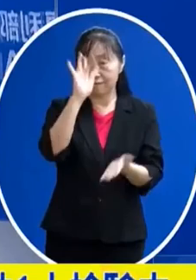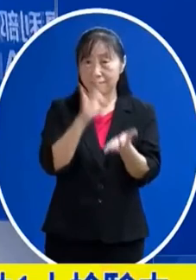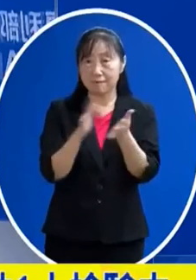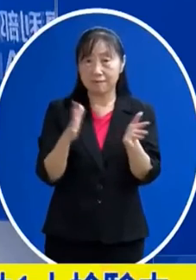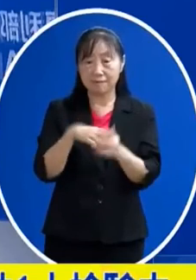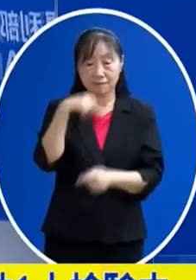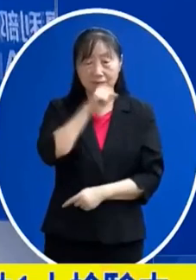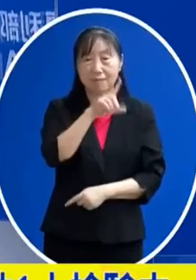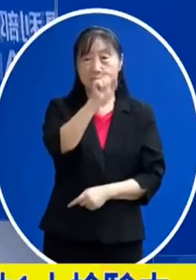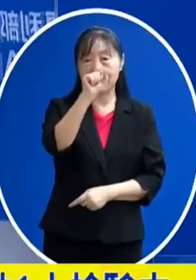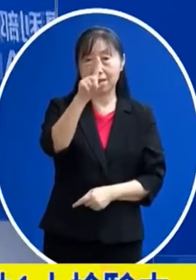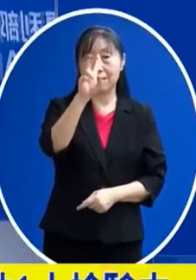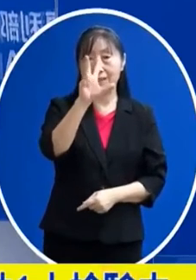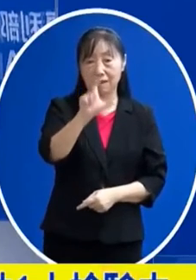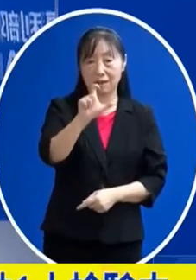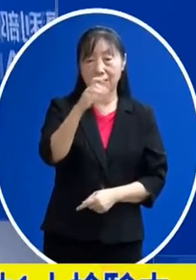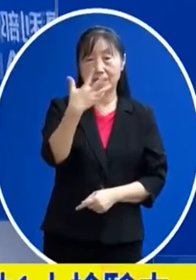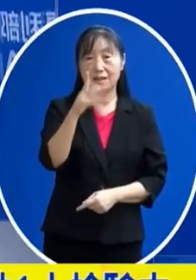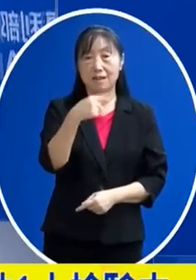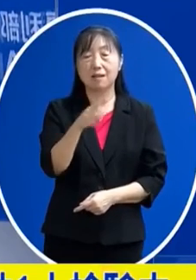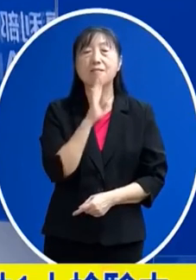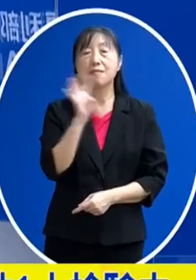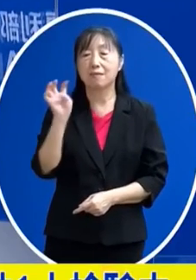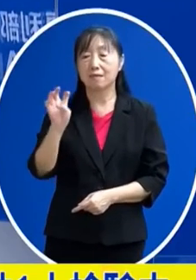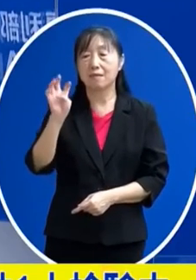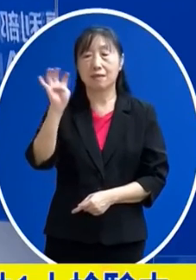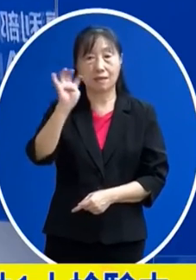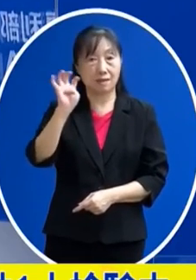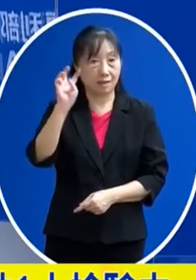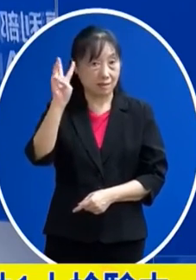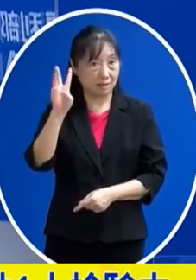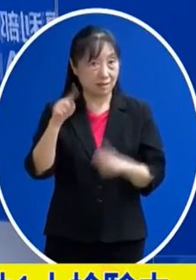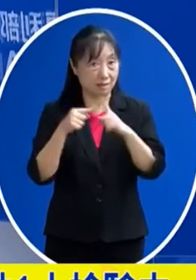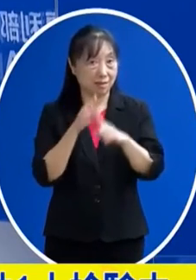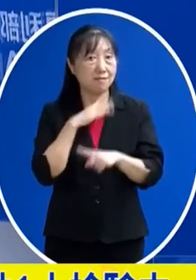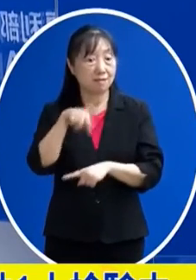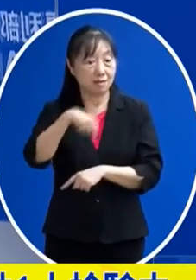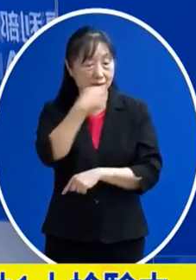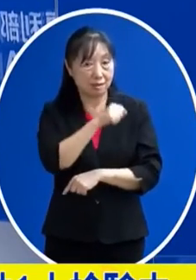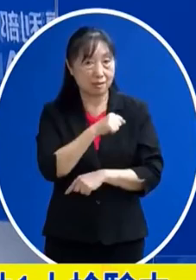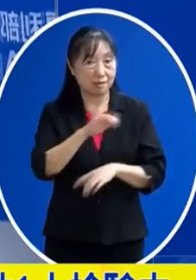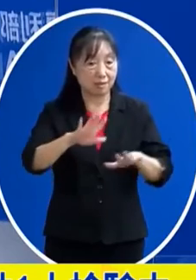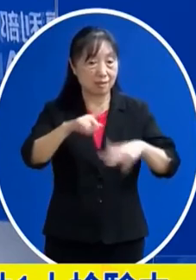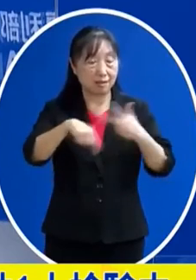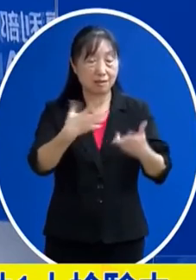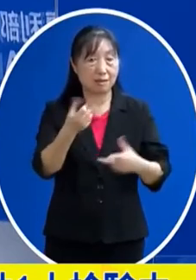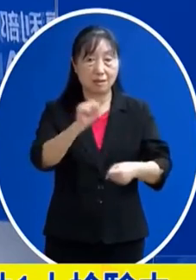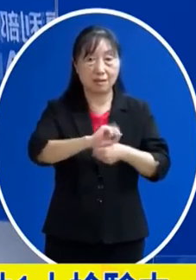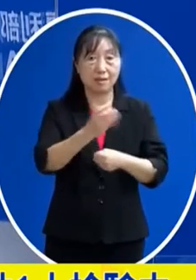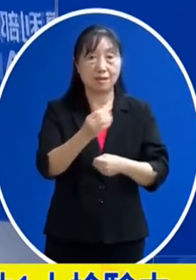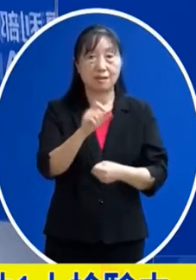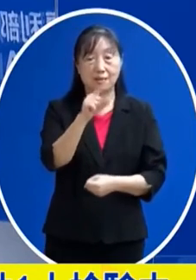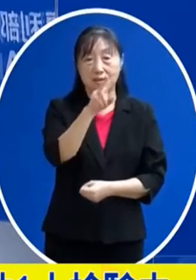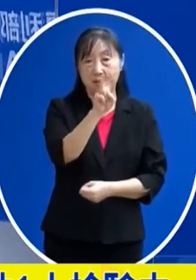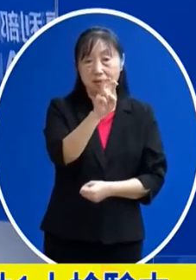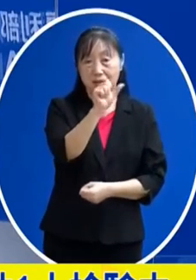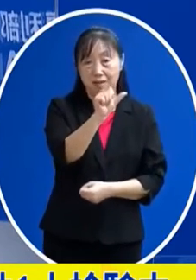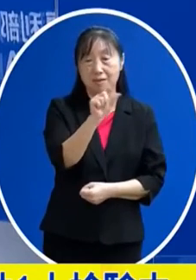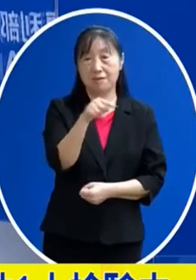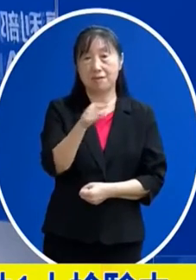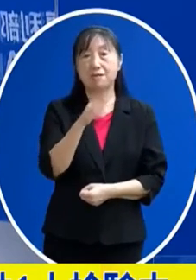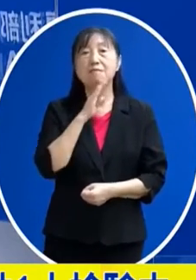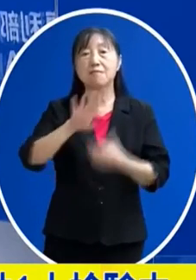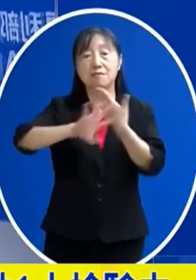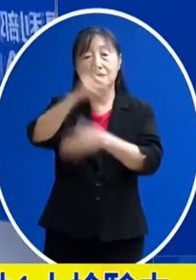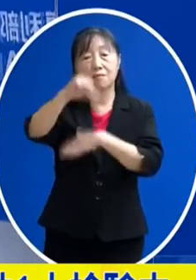国内有168例，其中43例是本土，本周没有新增。那累计已经有125例的